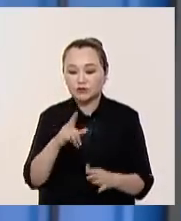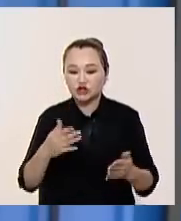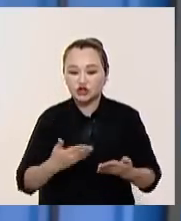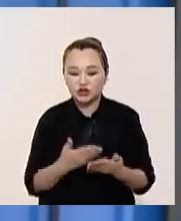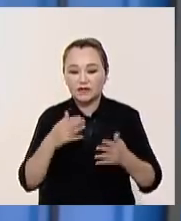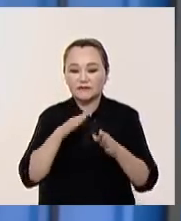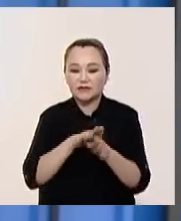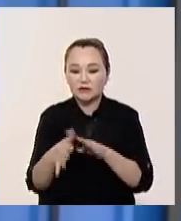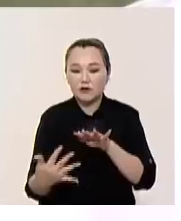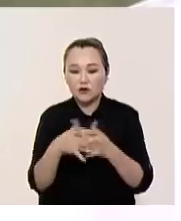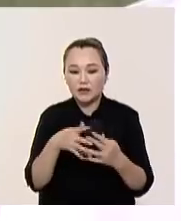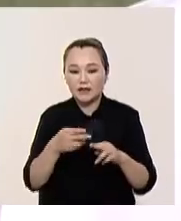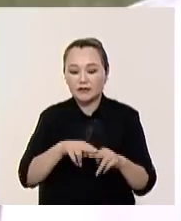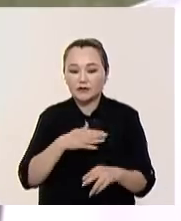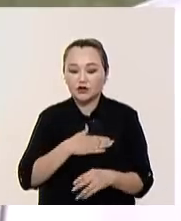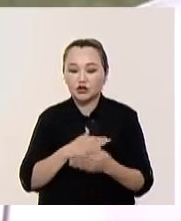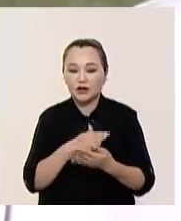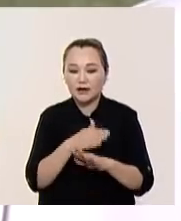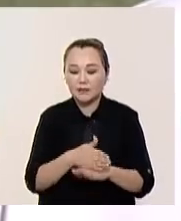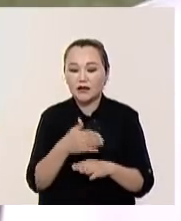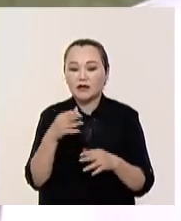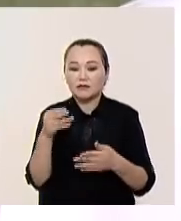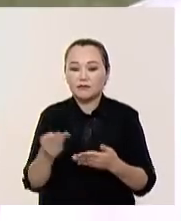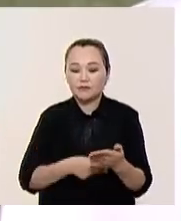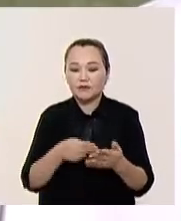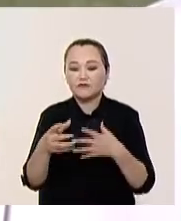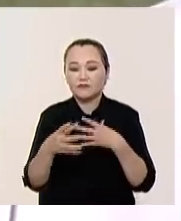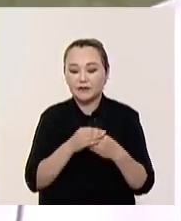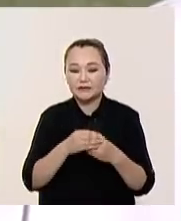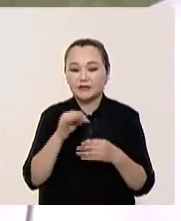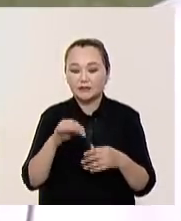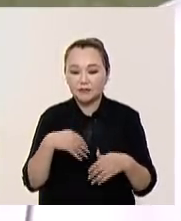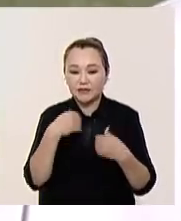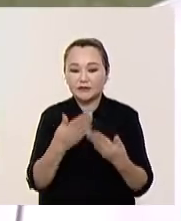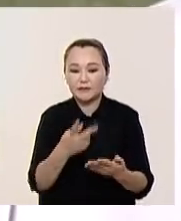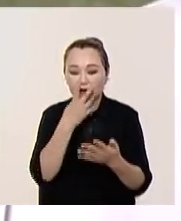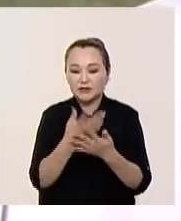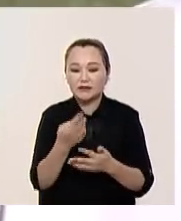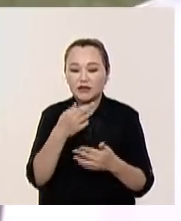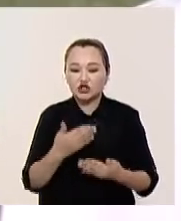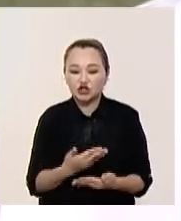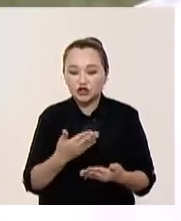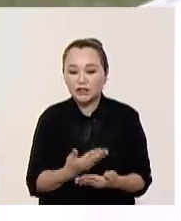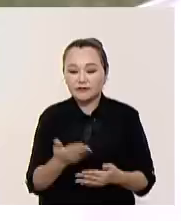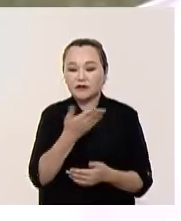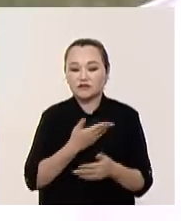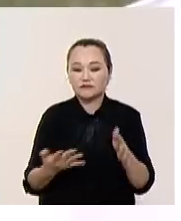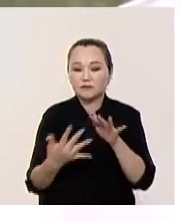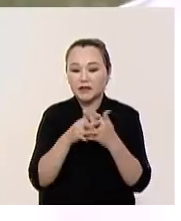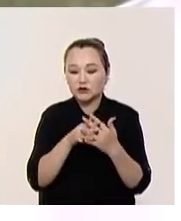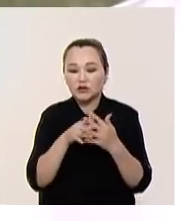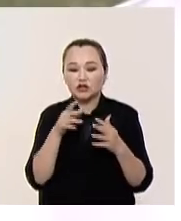целом, ведь это наш хлеб. Заключил меморандум с нами и предоставляет для жителей нашего